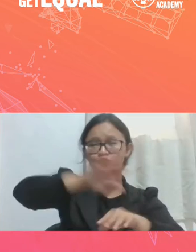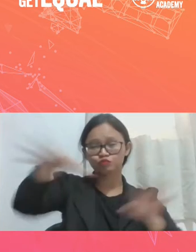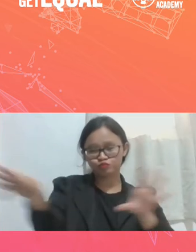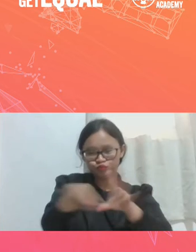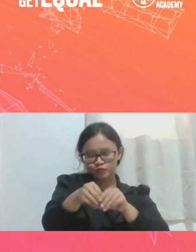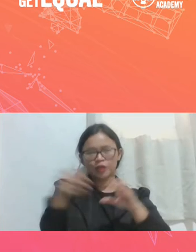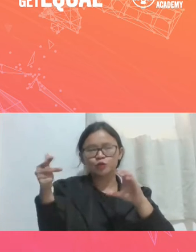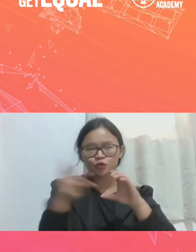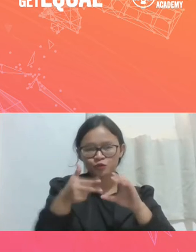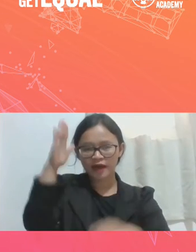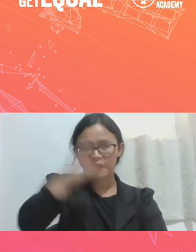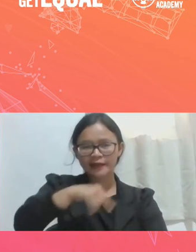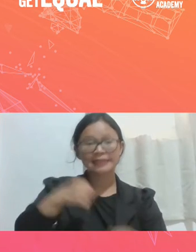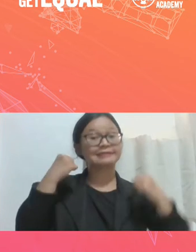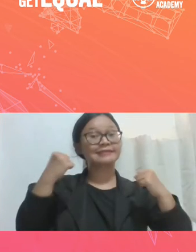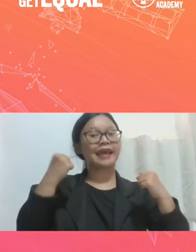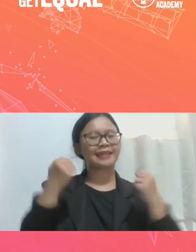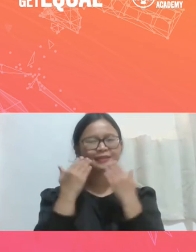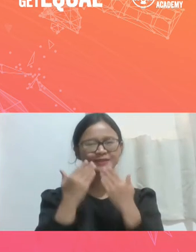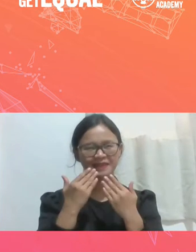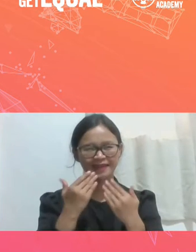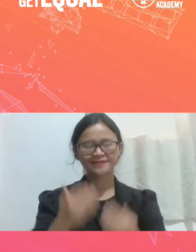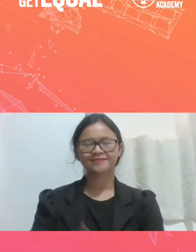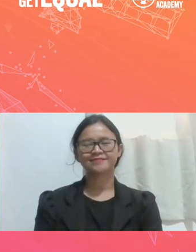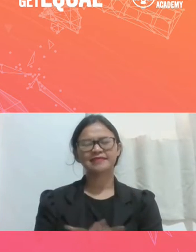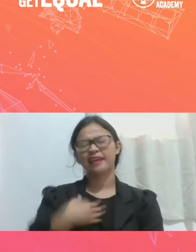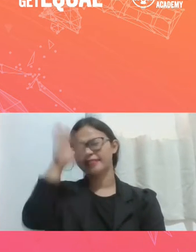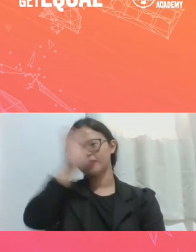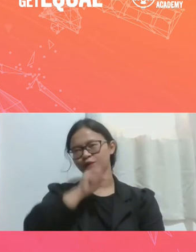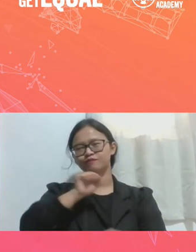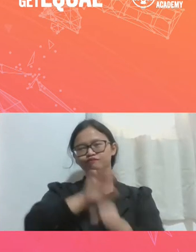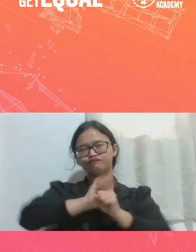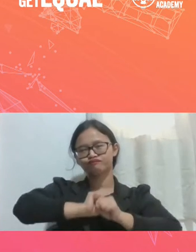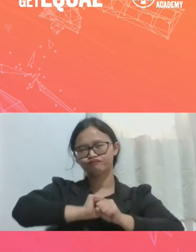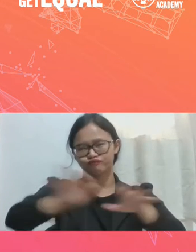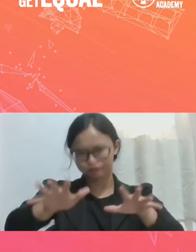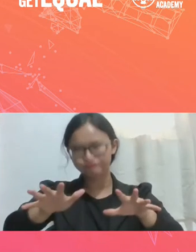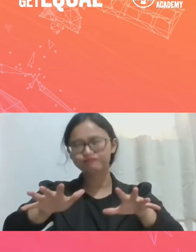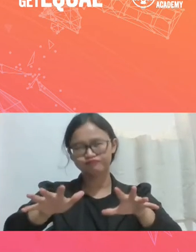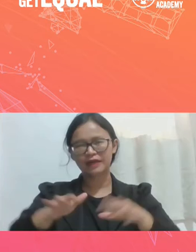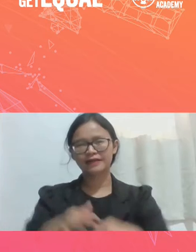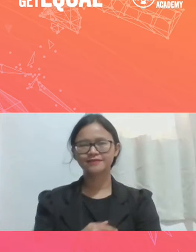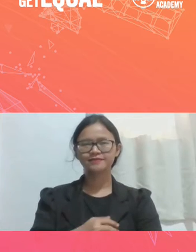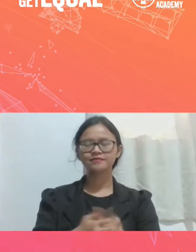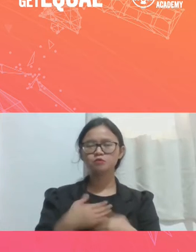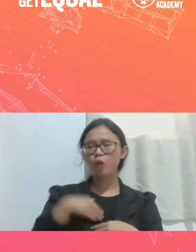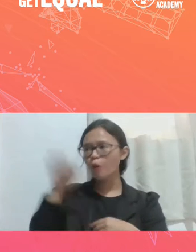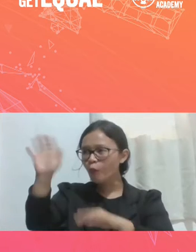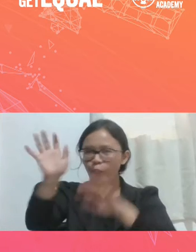ini sehat-sehat saja ya, walaupun di masa pandemi ini. Sebelum saya menyapa